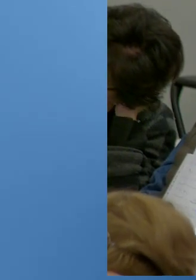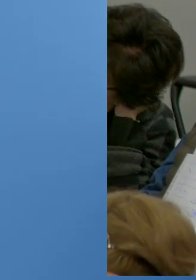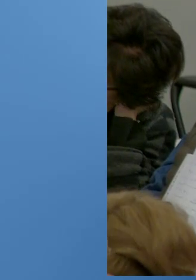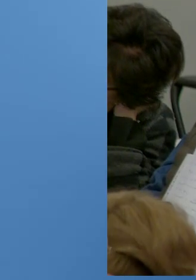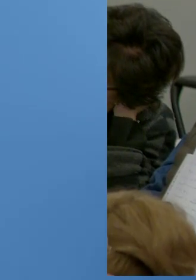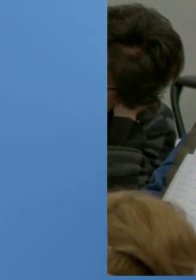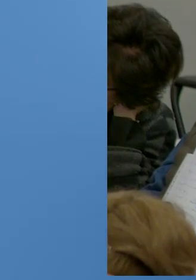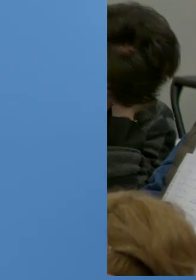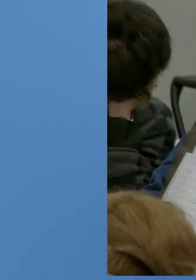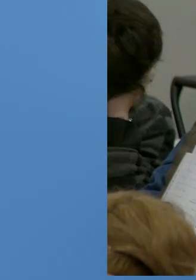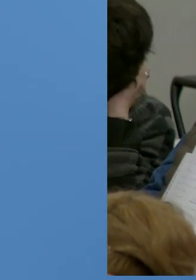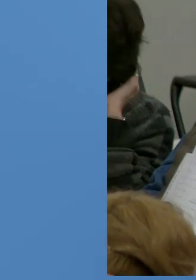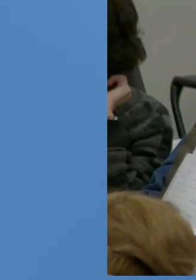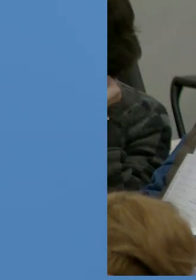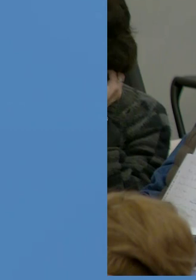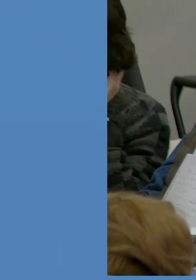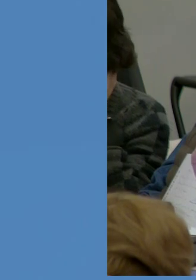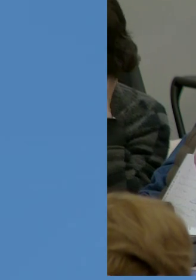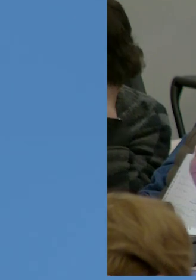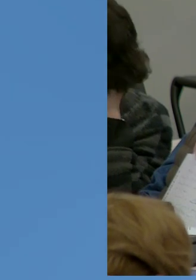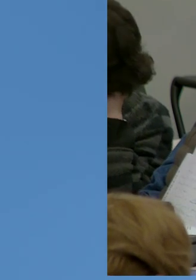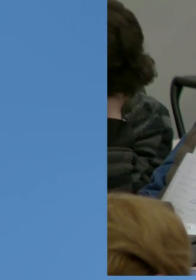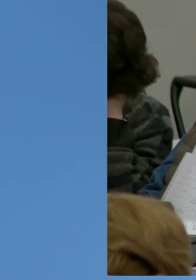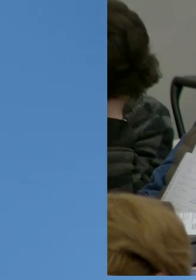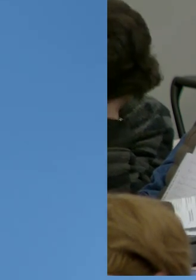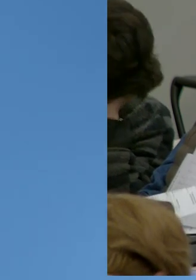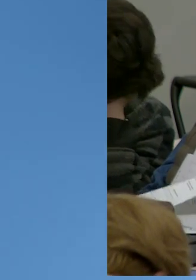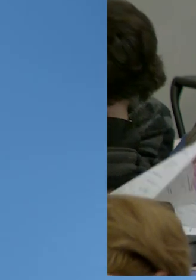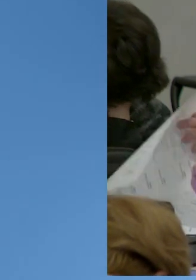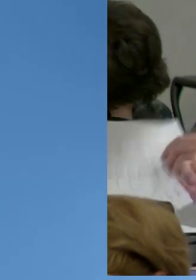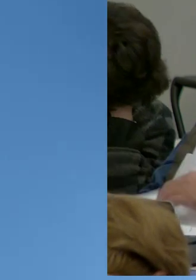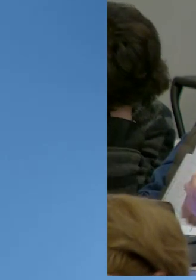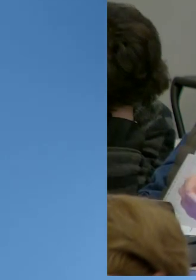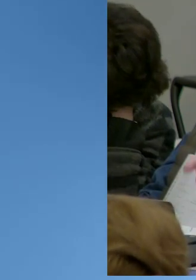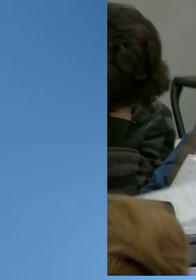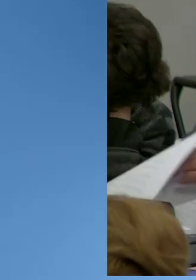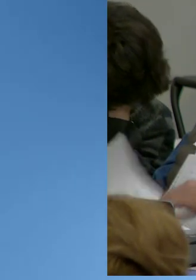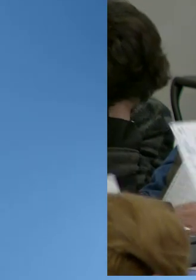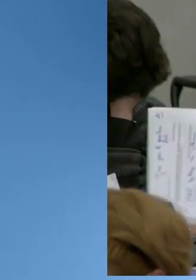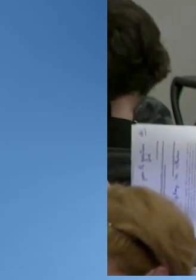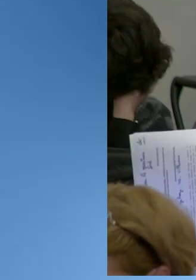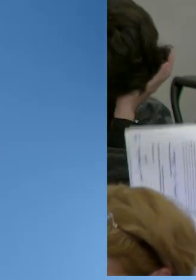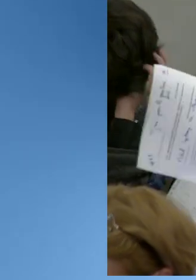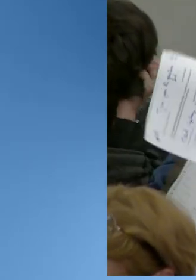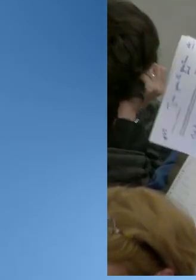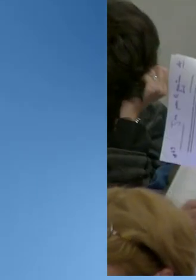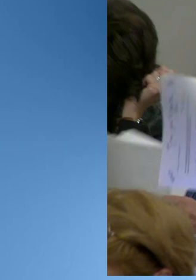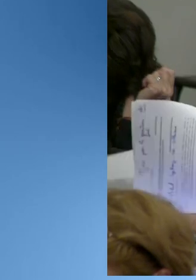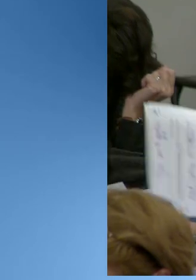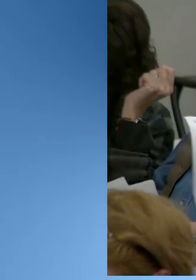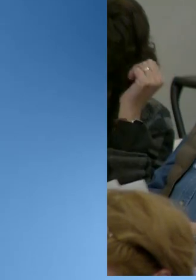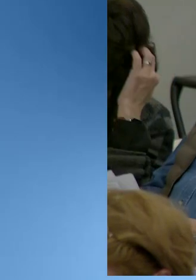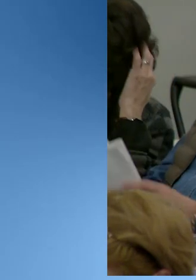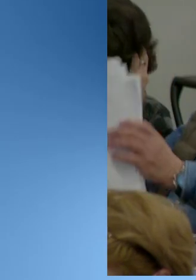que vous abandonnez complètement les quartiers sud sur le côté humain voilà c'est c'est pas du fake c'est du